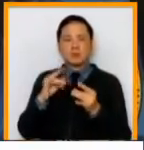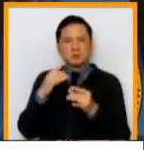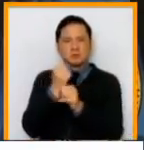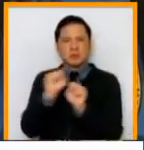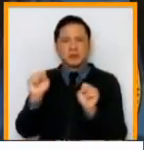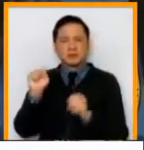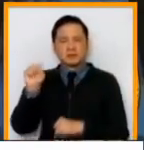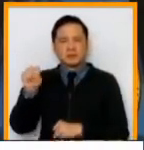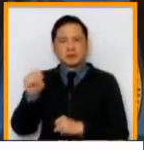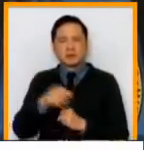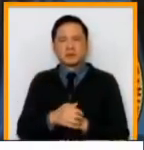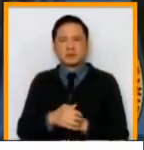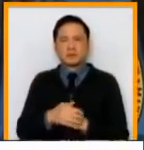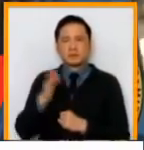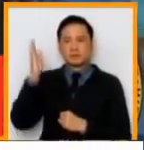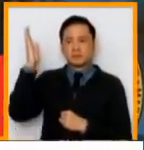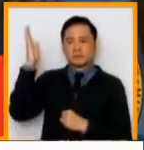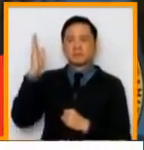sa booster shot natin.